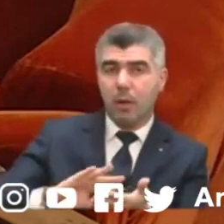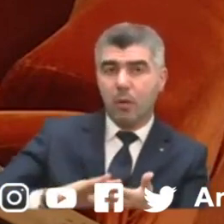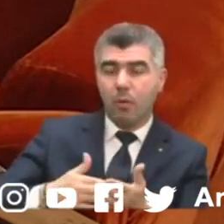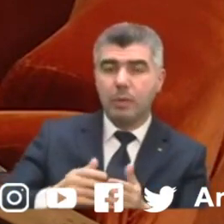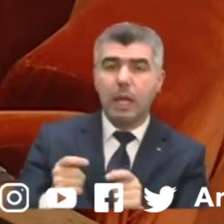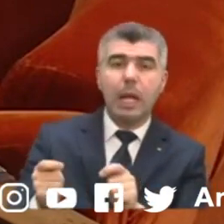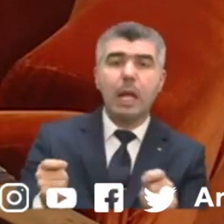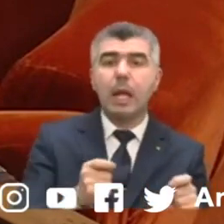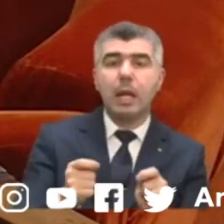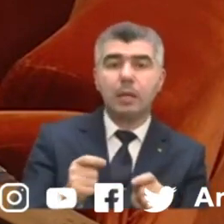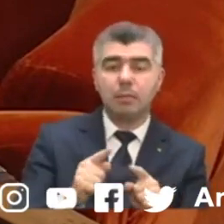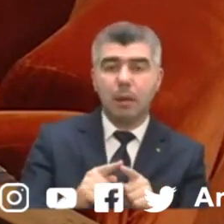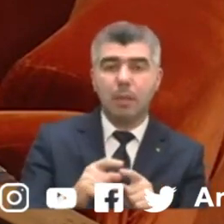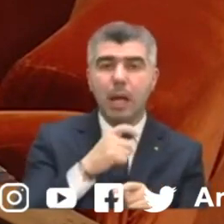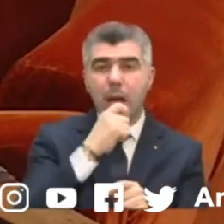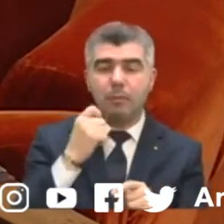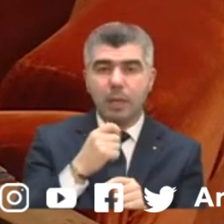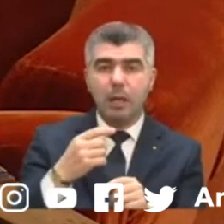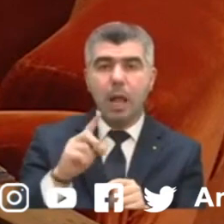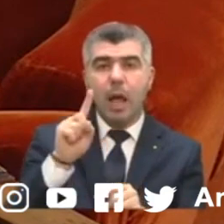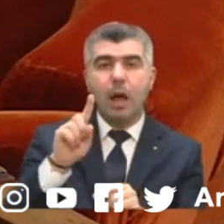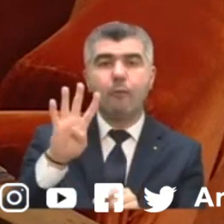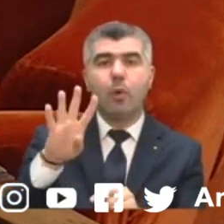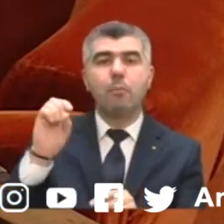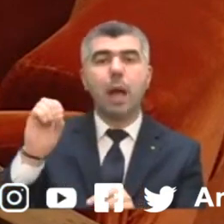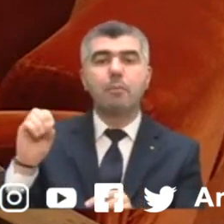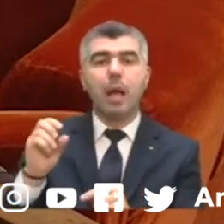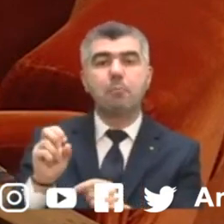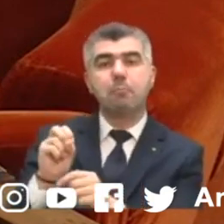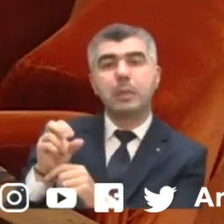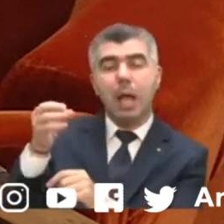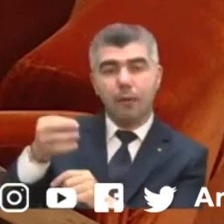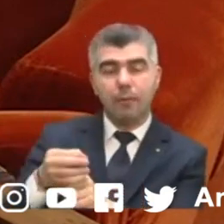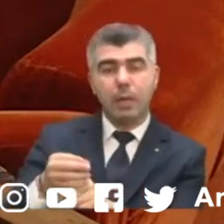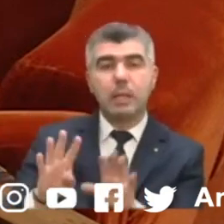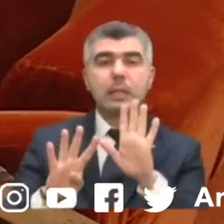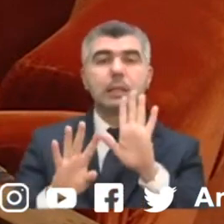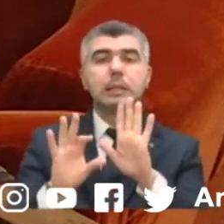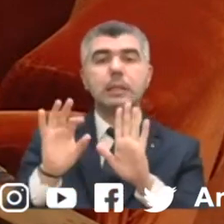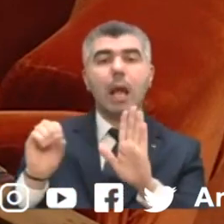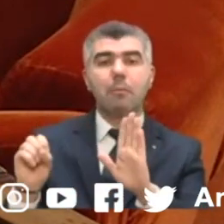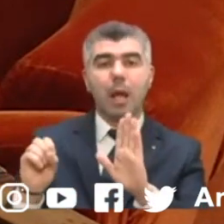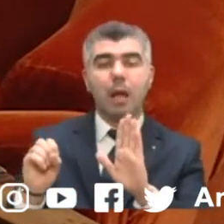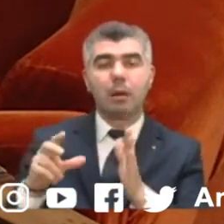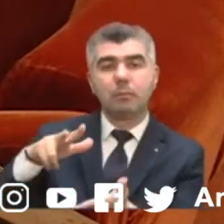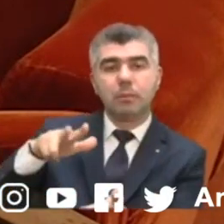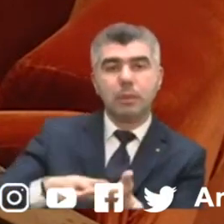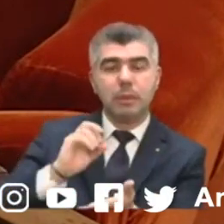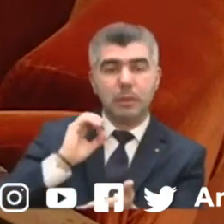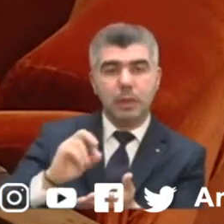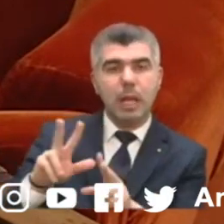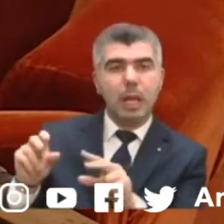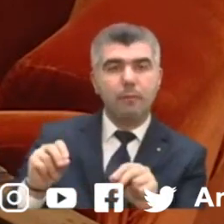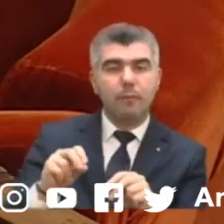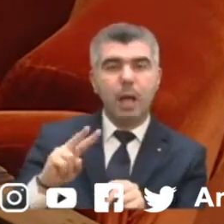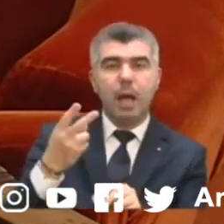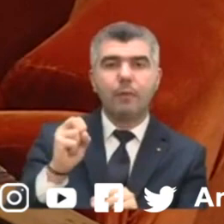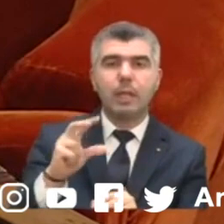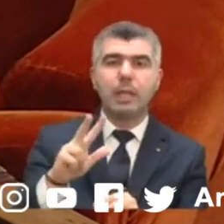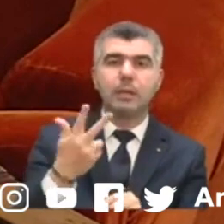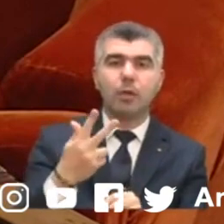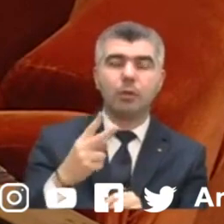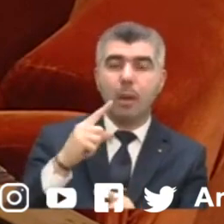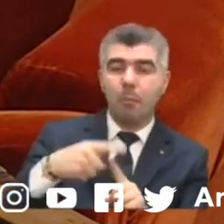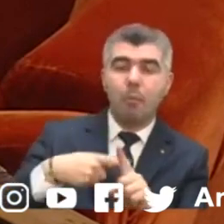عيد الفطر المنصرم حوالي 1400 رحلة مقابل 900 تقريبا اللي كانت منوحة بالنسبة للمناسبة في سنة 23، أي